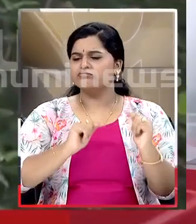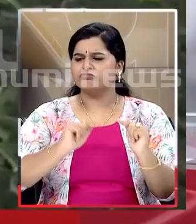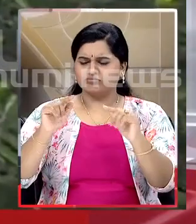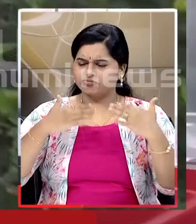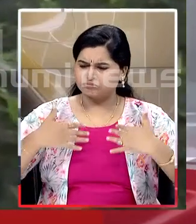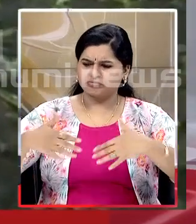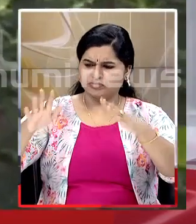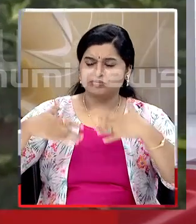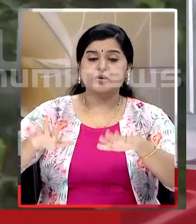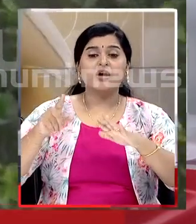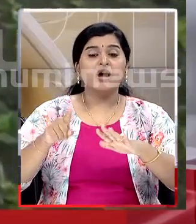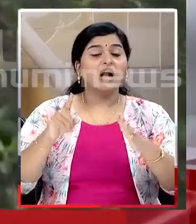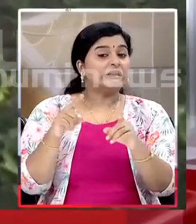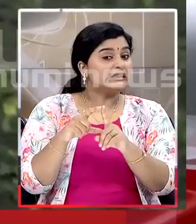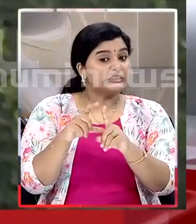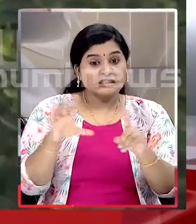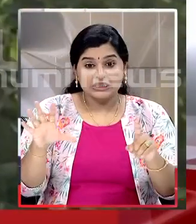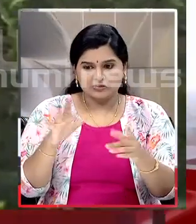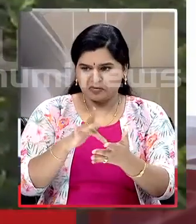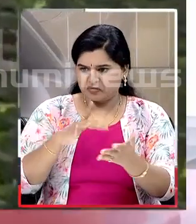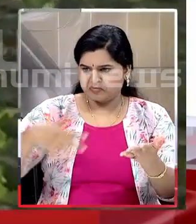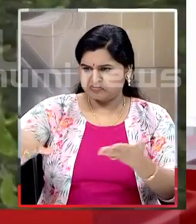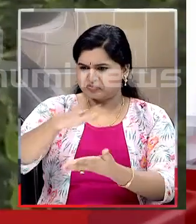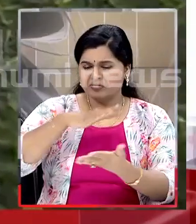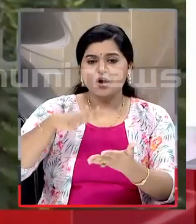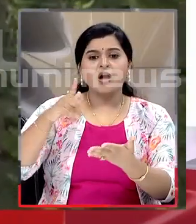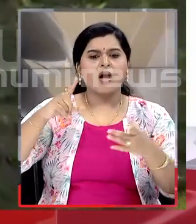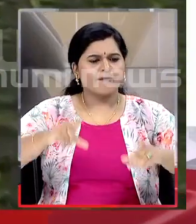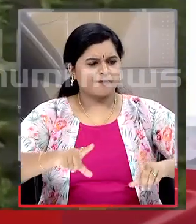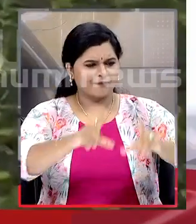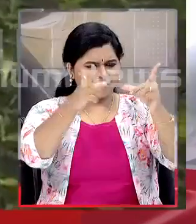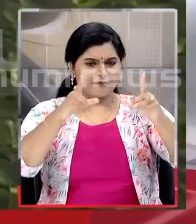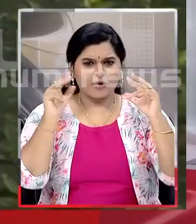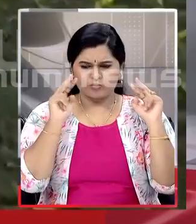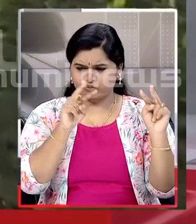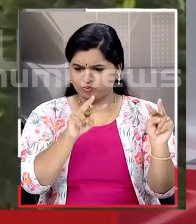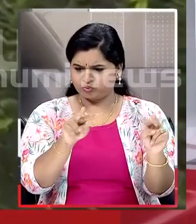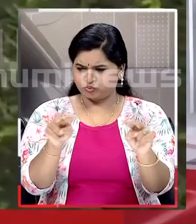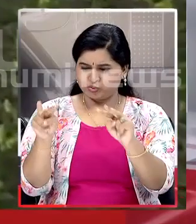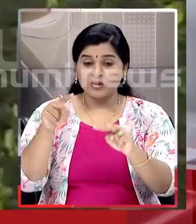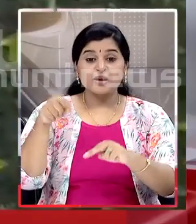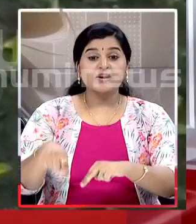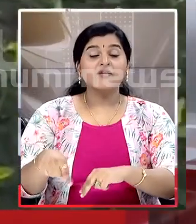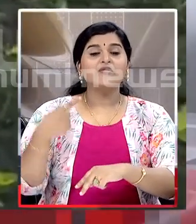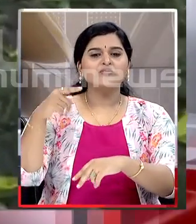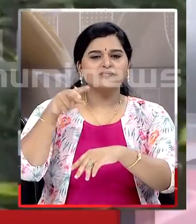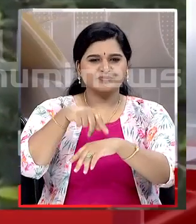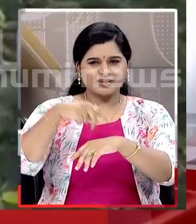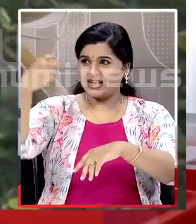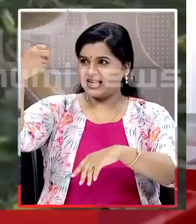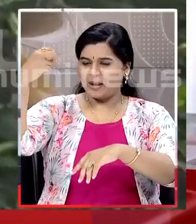തന്നെ കർശന നിരീക്ഷണമാണ് മേഖലയിൽ വനപാലകർ നടത്തുന്നത്. ഡ്രോൺ ഉപയോഗിച്ചിട്ടുള്ള നിരീക്ഷണവും ഇപ്പോൾ വനപാലകർ നടത്തുന്നത്. ഇതിന്റെ ഭാഗമായാണ്